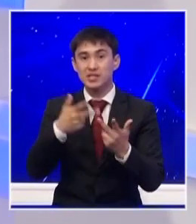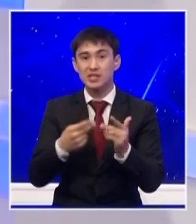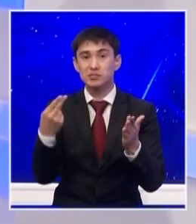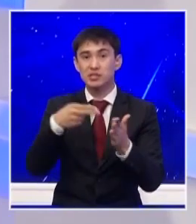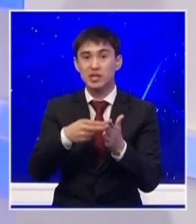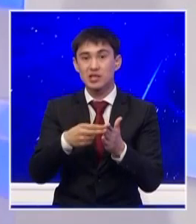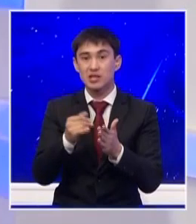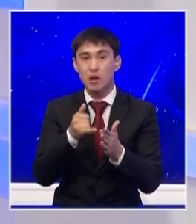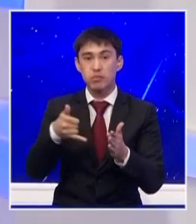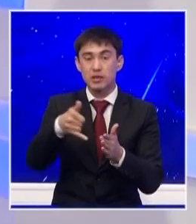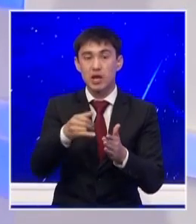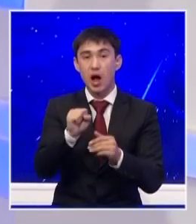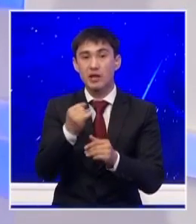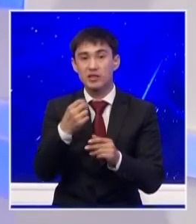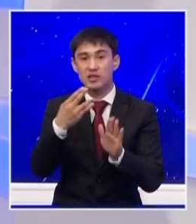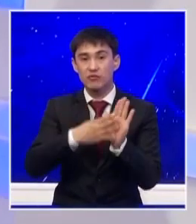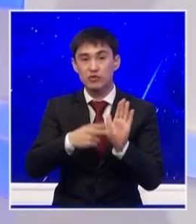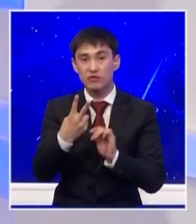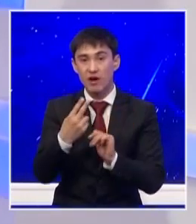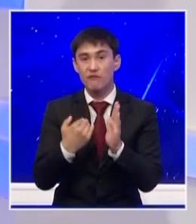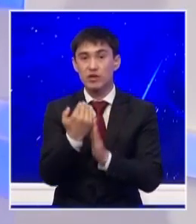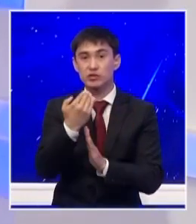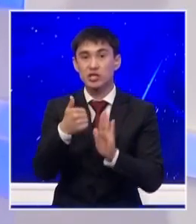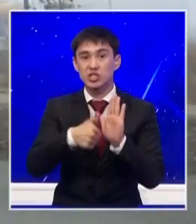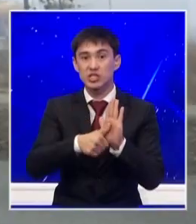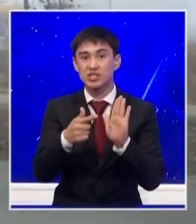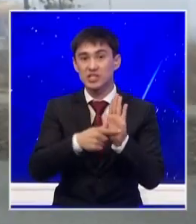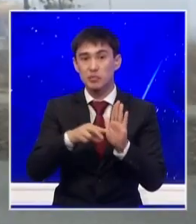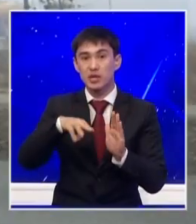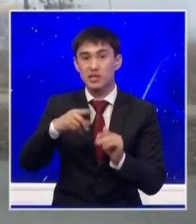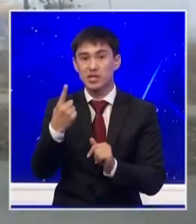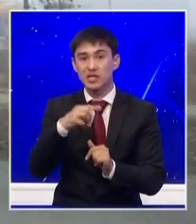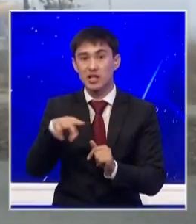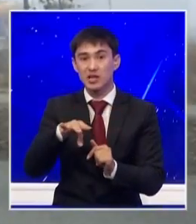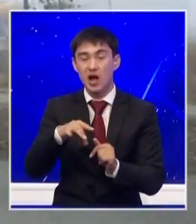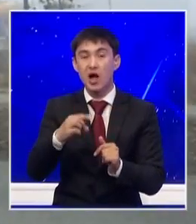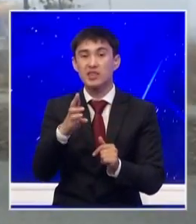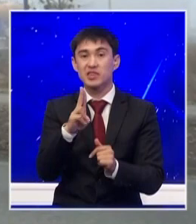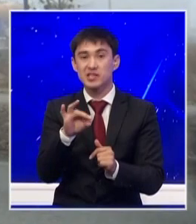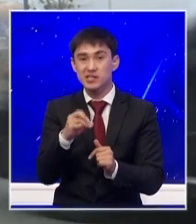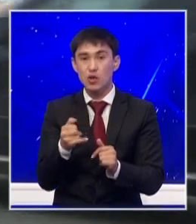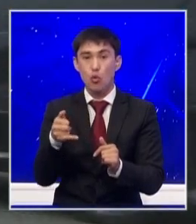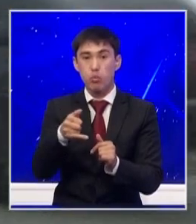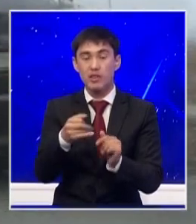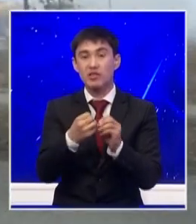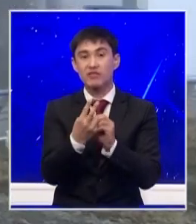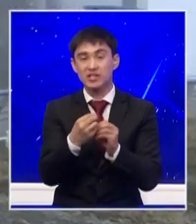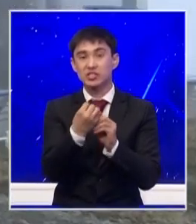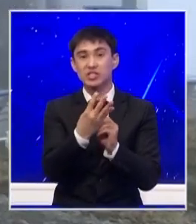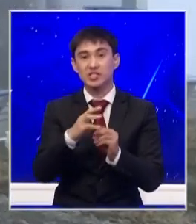среднем цены на горючее марки аи-92 вырастут на 6-7 тенге за литр А на дизельное топливо на